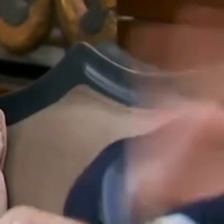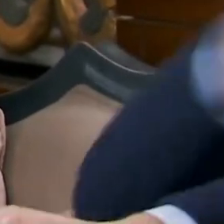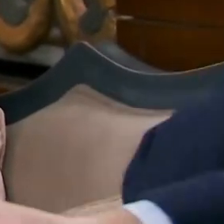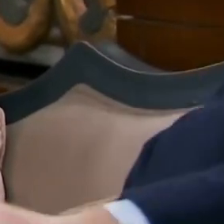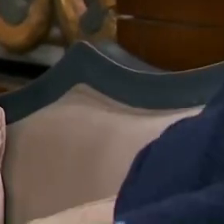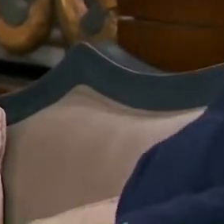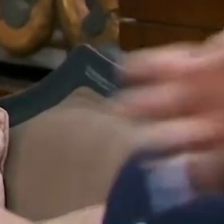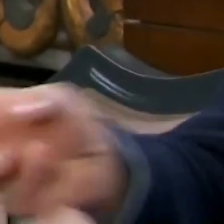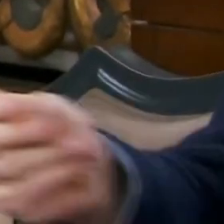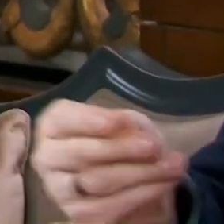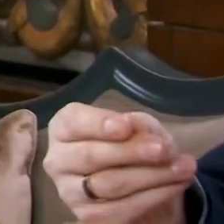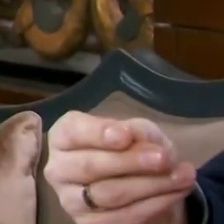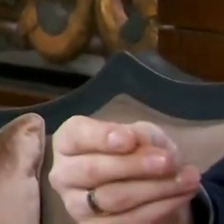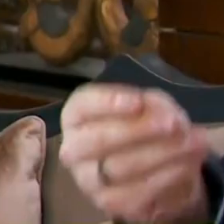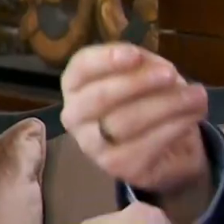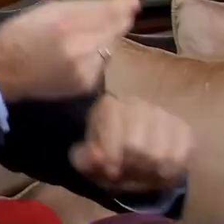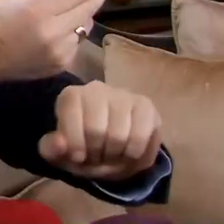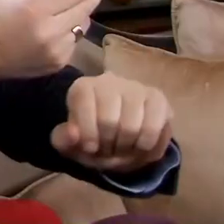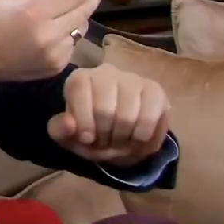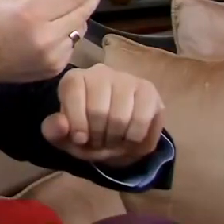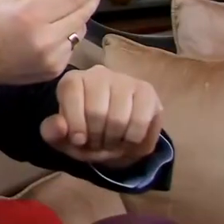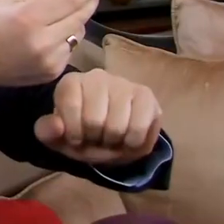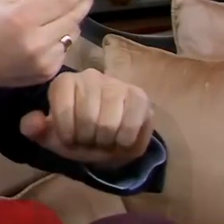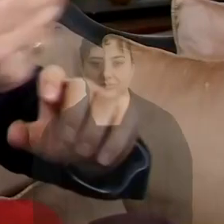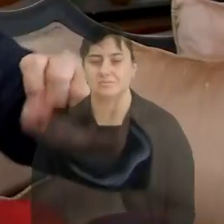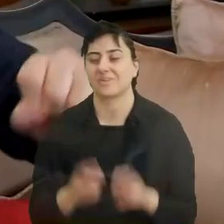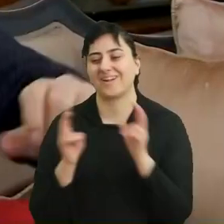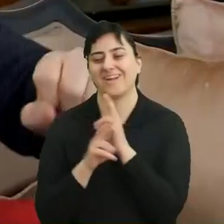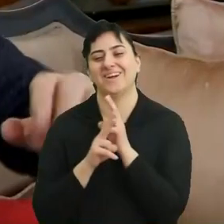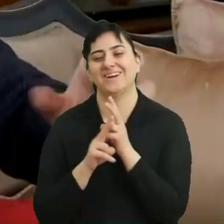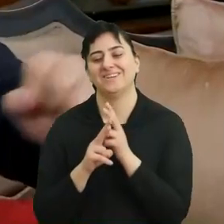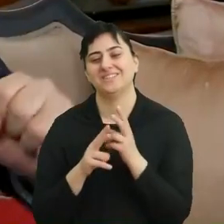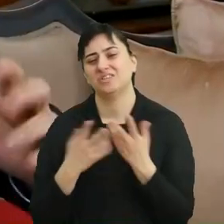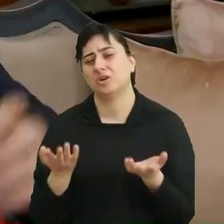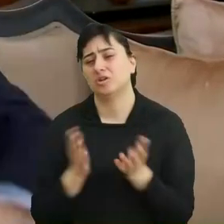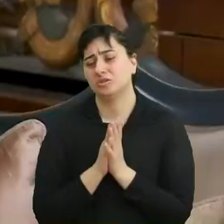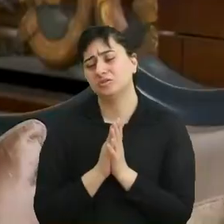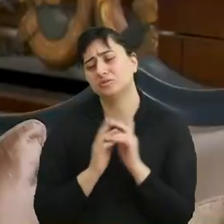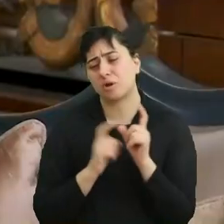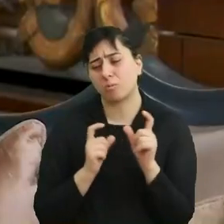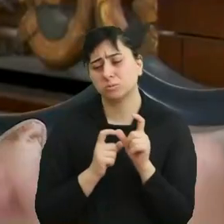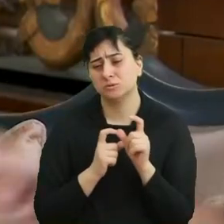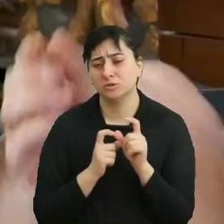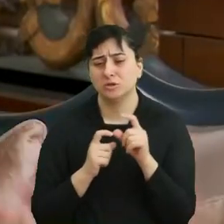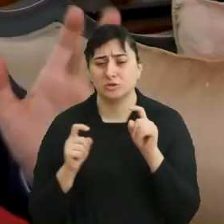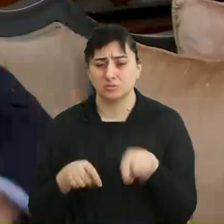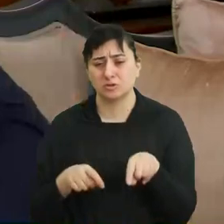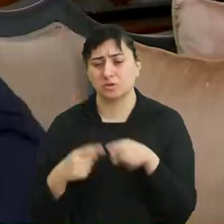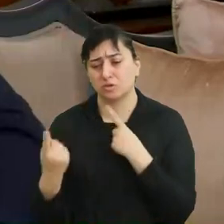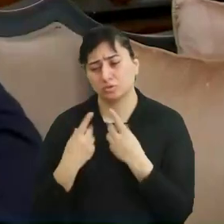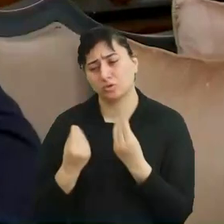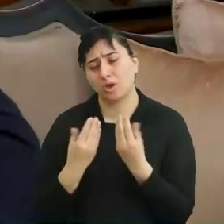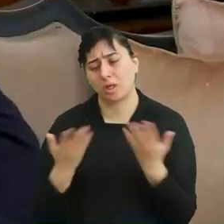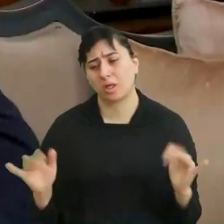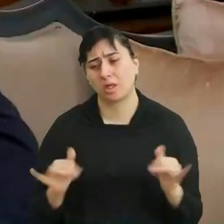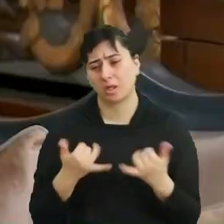Ah, Ay Serpişko, ya böyle konuşmak çok